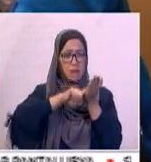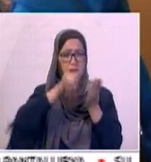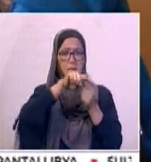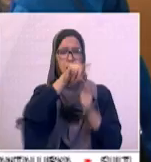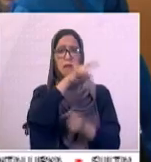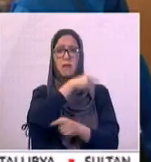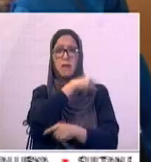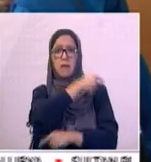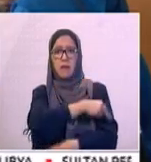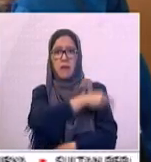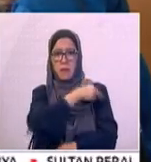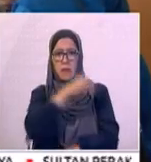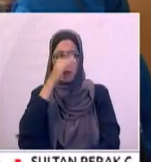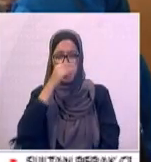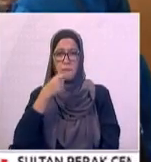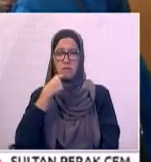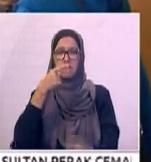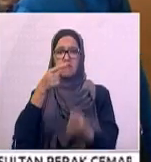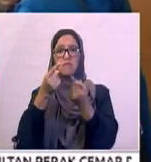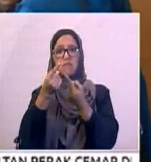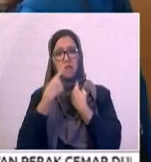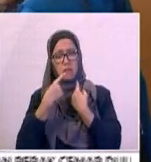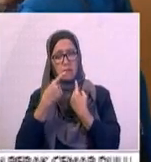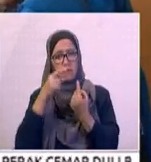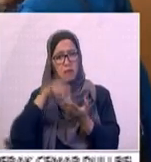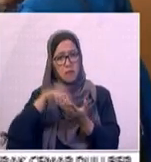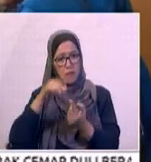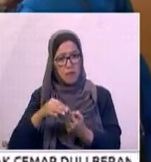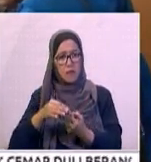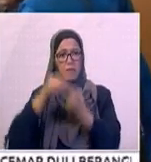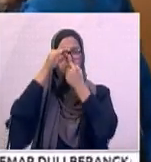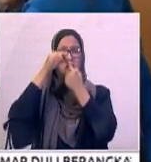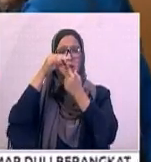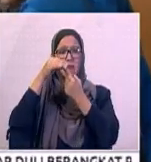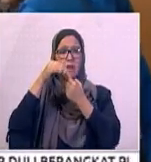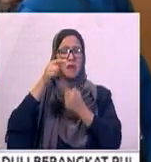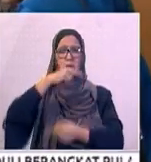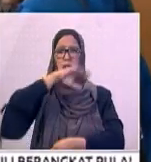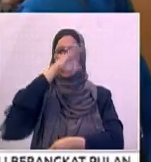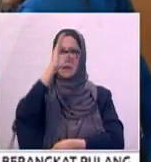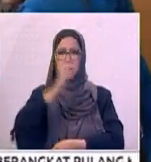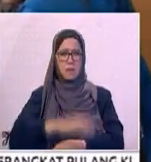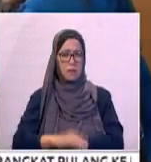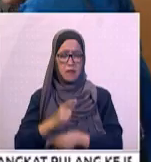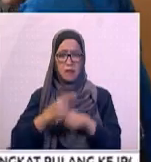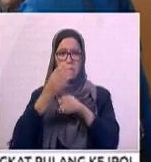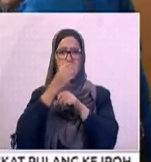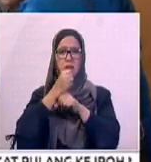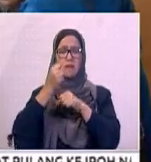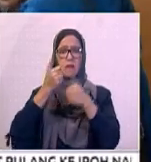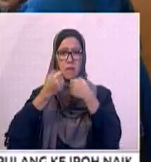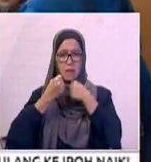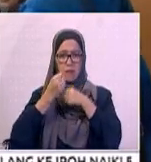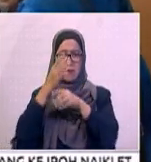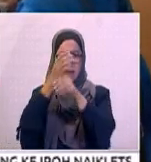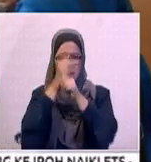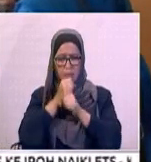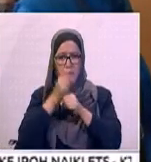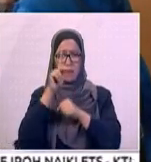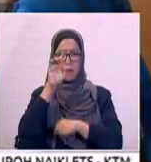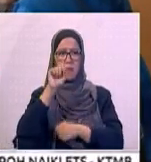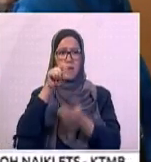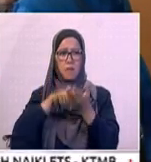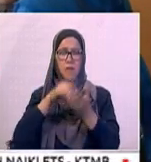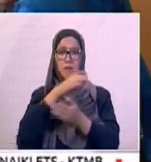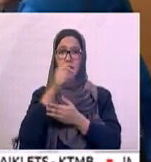dan jarang terdapat kes ni, sebab tu kenapa dia suruh baby ni balik. Dan dia juga mengatakan untuk cara terbaik adalah